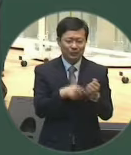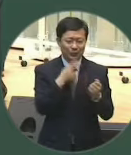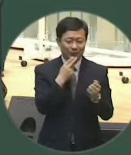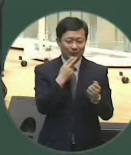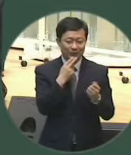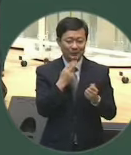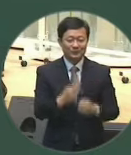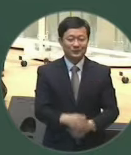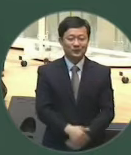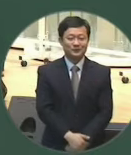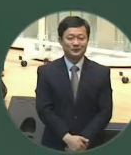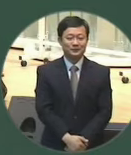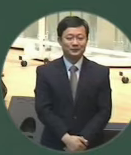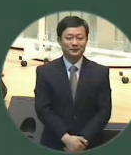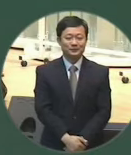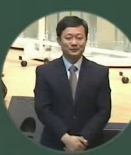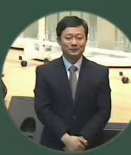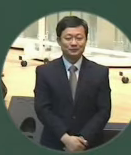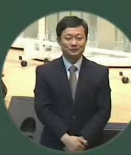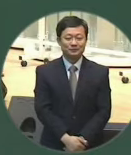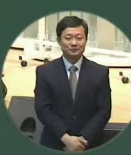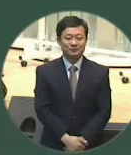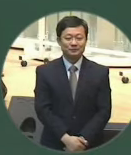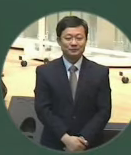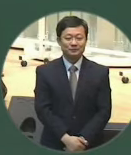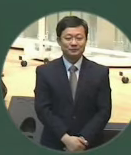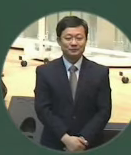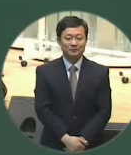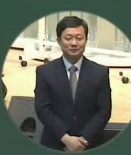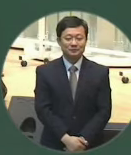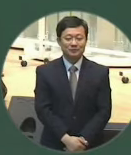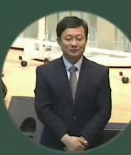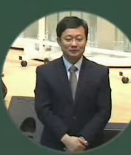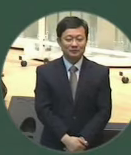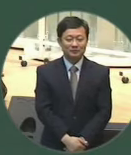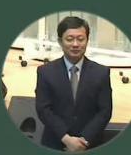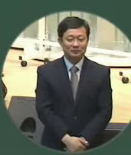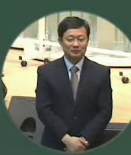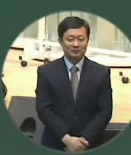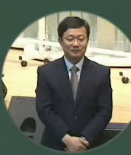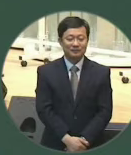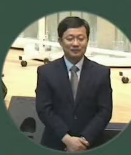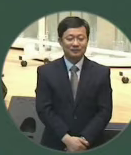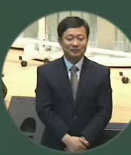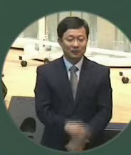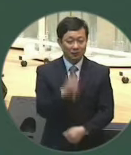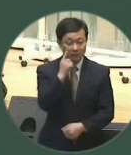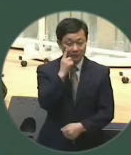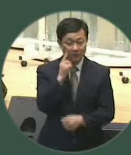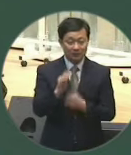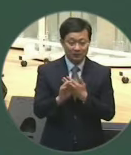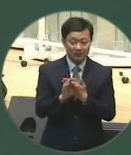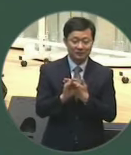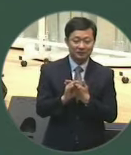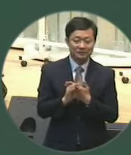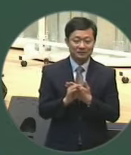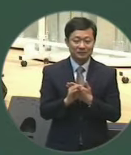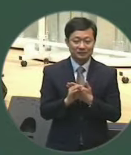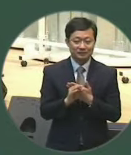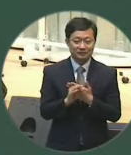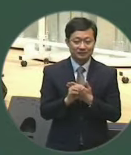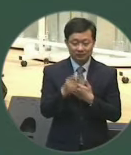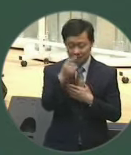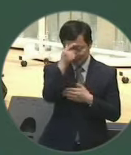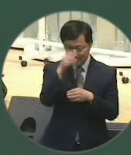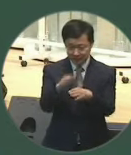They asked me to lead the praise, and so I thought just singing song after song would not be very meaningful. 왜냐하면은 그